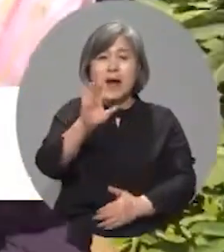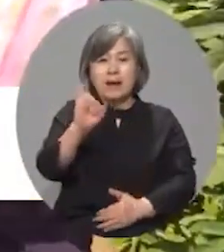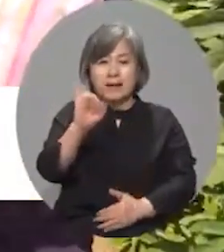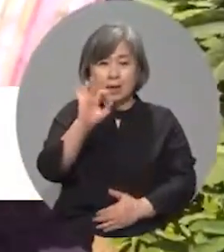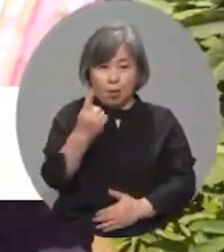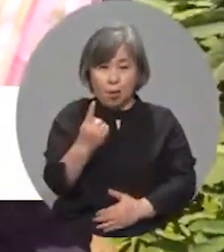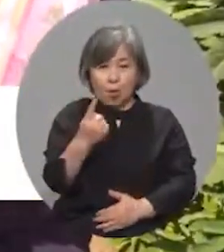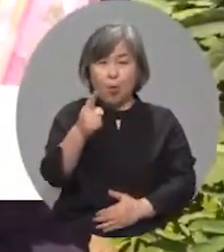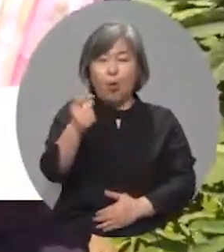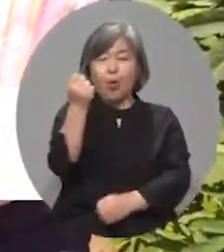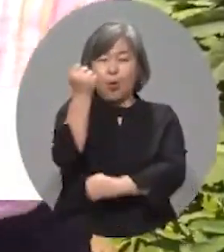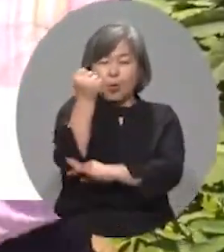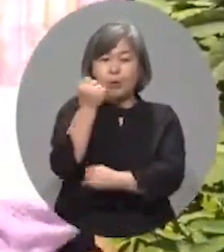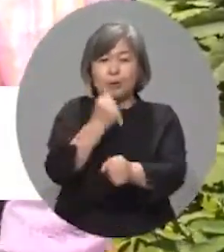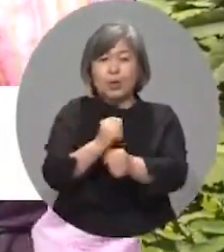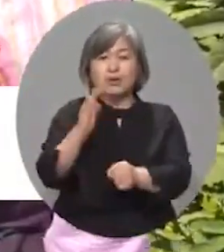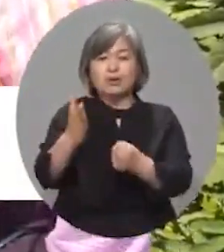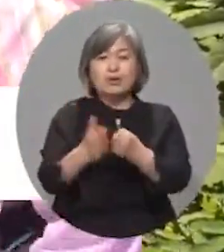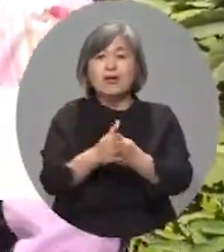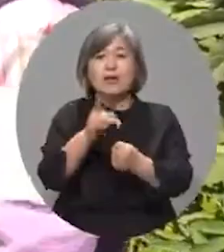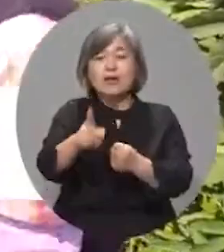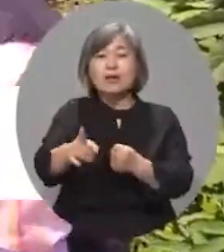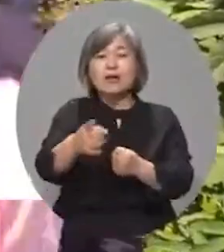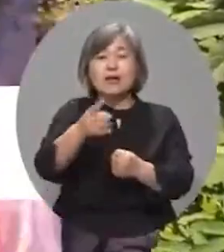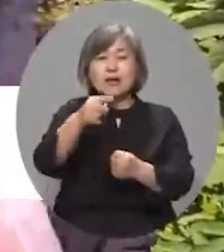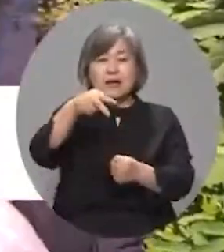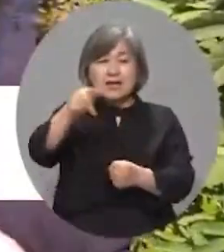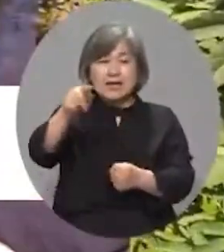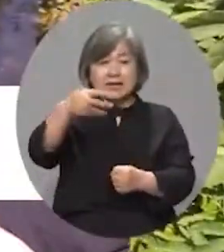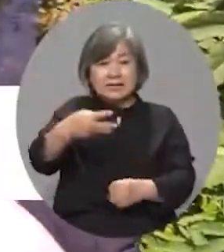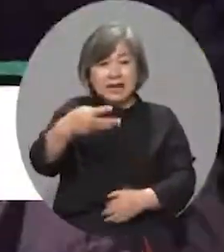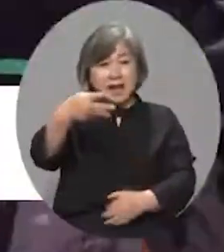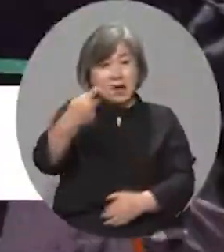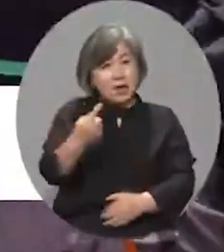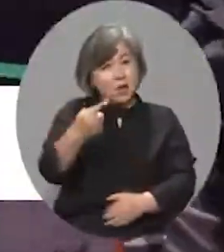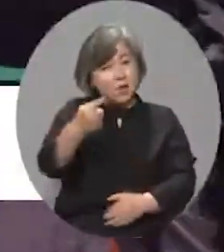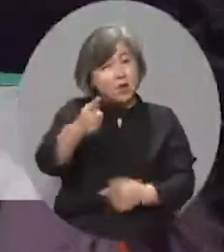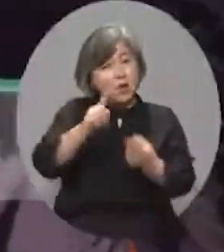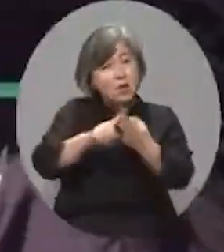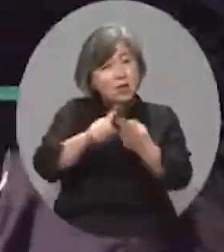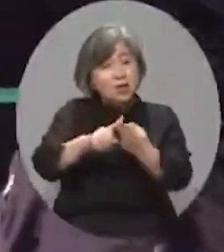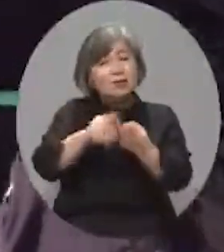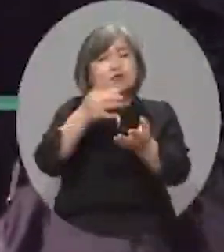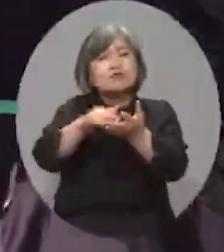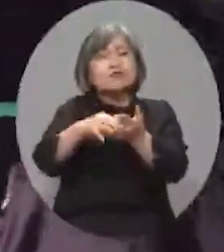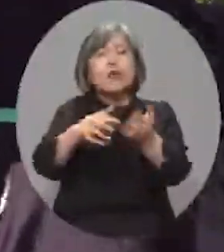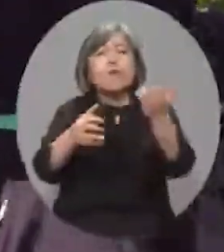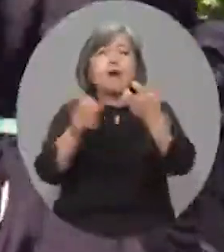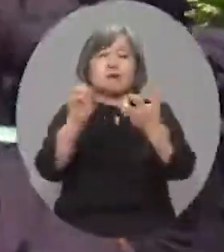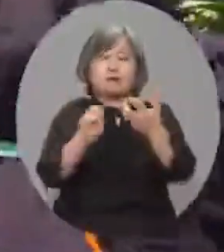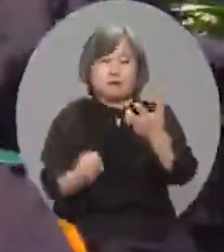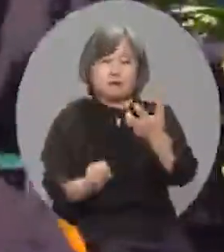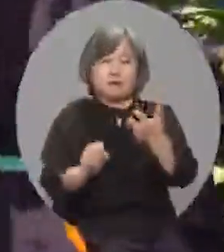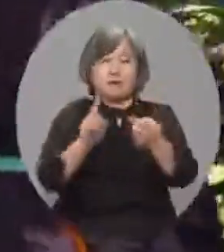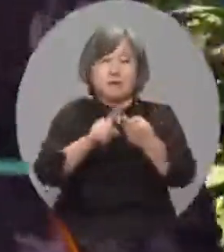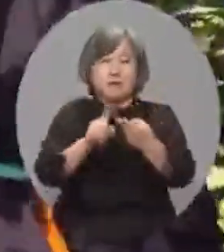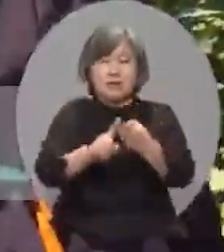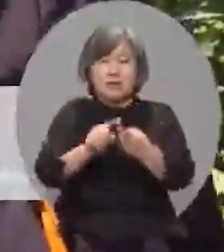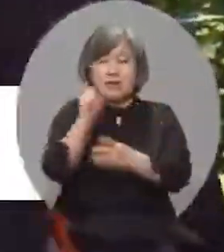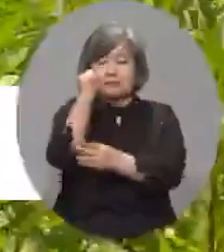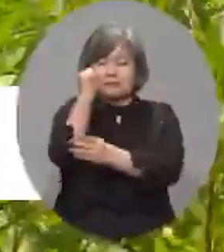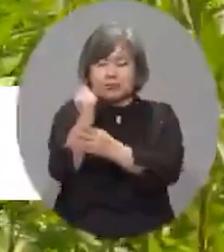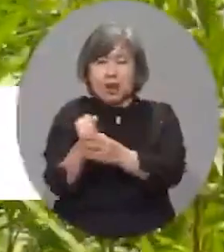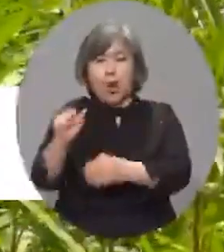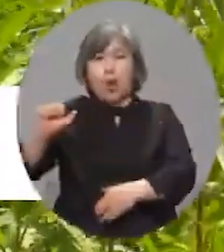원료로 주목받고 있는데 주 성분인 셀룰로우스 함량이 80%에 달합니다. 석유계 플라스틱이 썩는